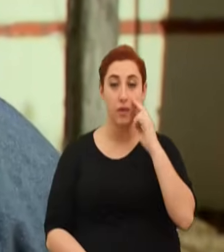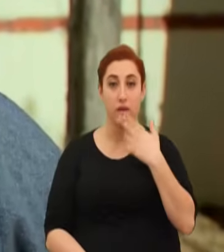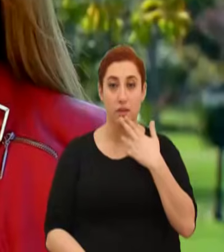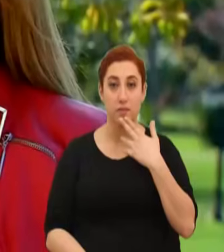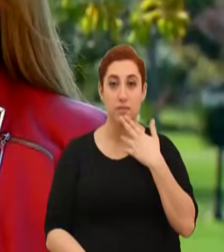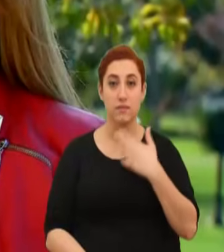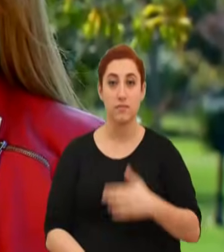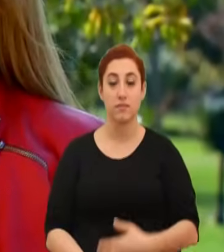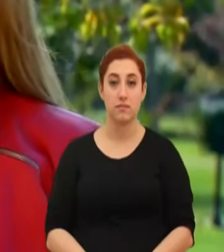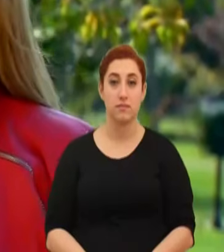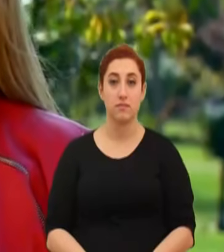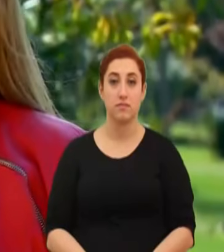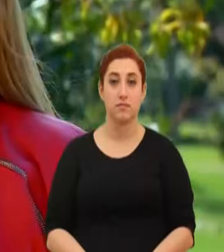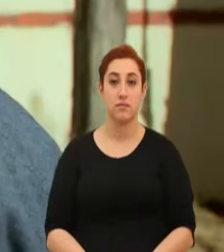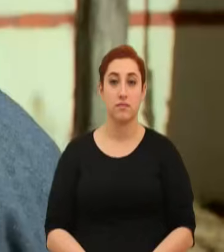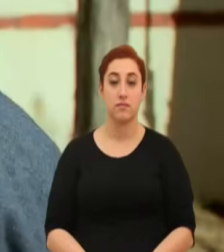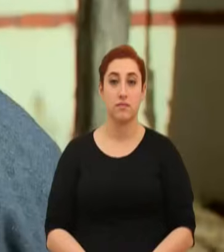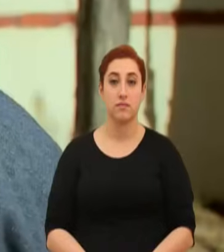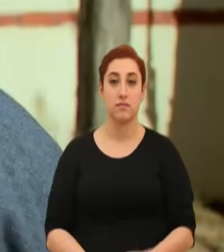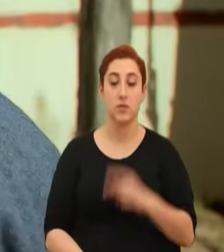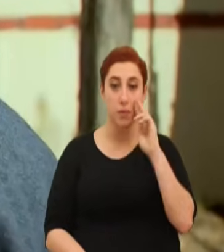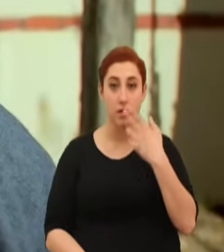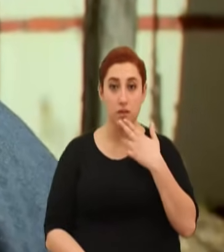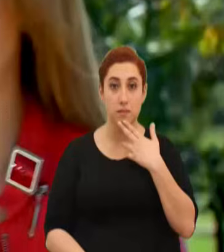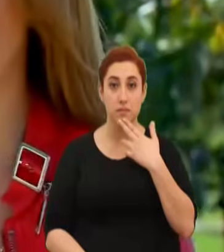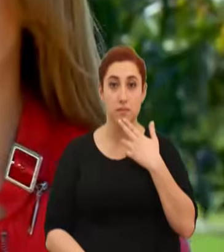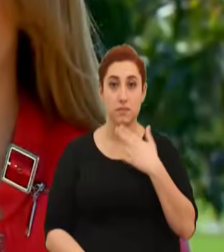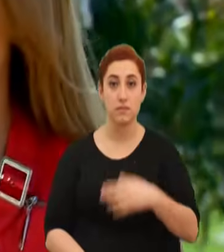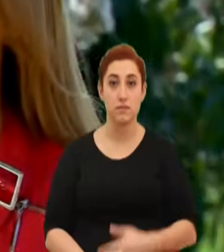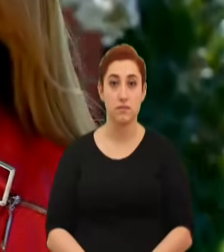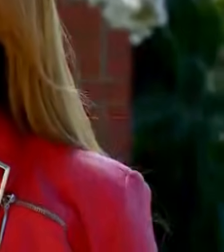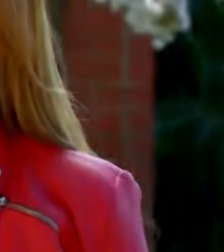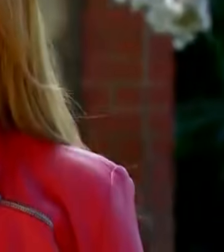Rüyam Hanım. Rüyam dondu kaldı. Rüyam Hanım.